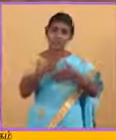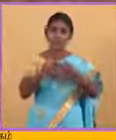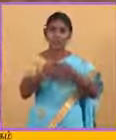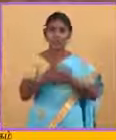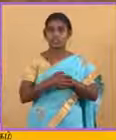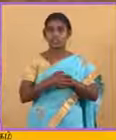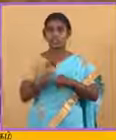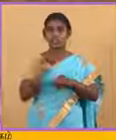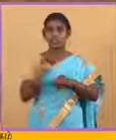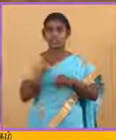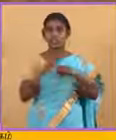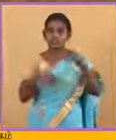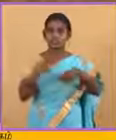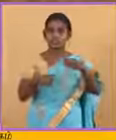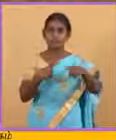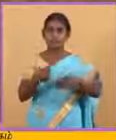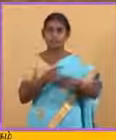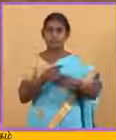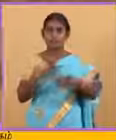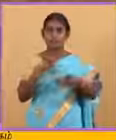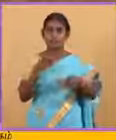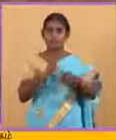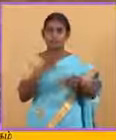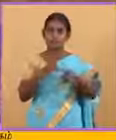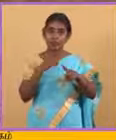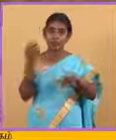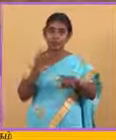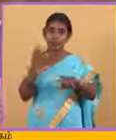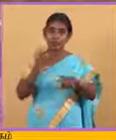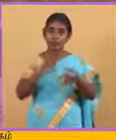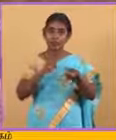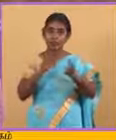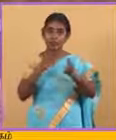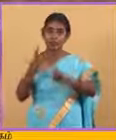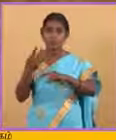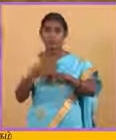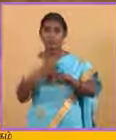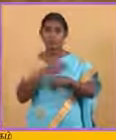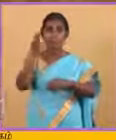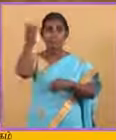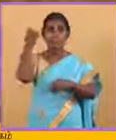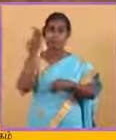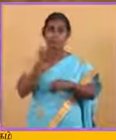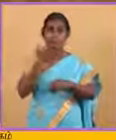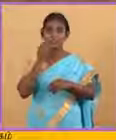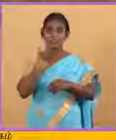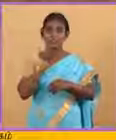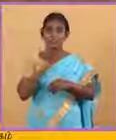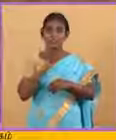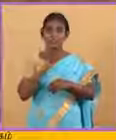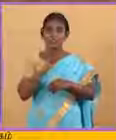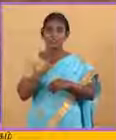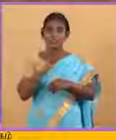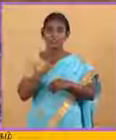கடந்து வந்திருக்கோம், பல மாற்றங்களோடு கடந்து வந்திருக்கோம். முதல்ல எடுத்துக்கோங்க, நம்ம கல்வி முறை எப்படி இருந்துச்சு, குருகுல கல்வி. நீங்களும்